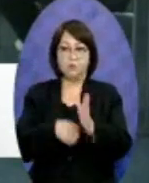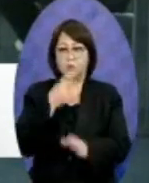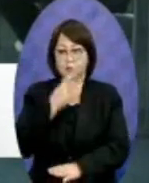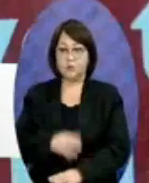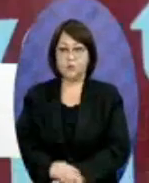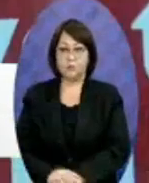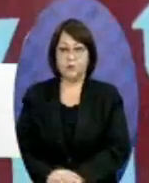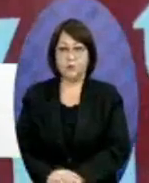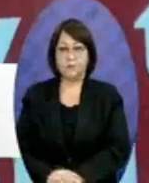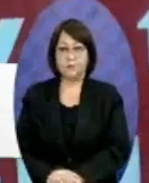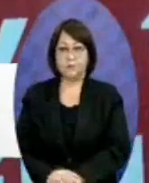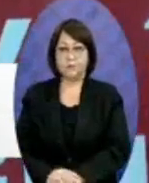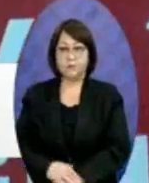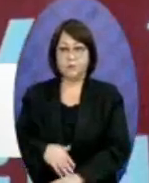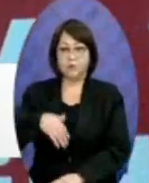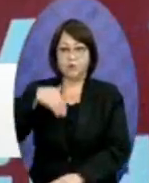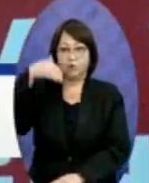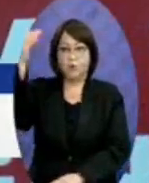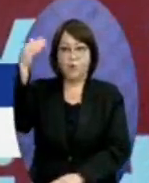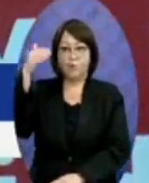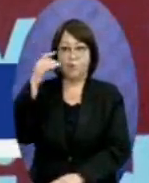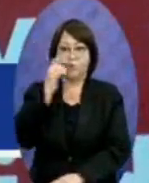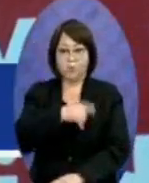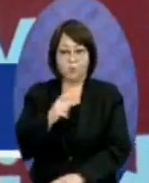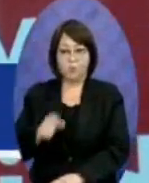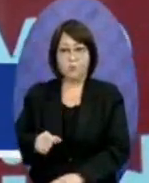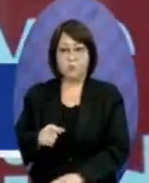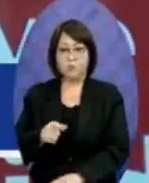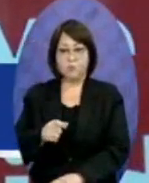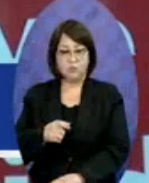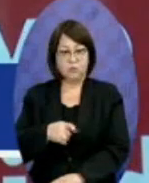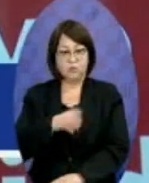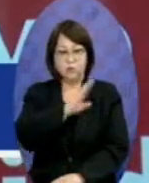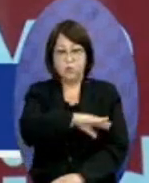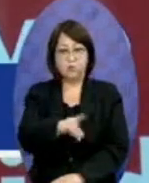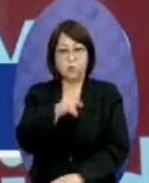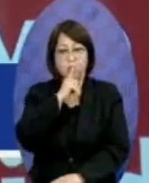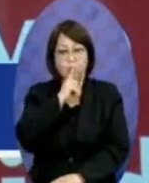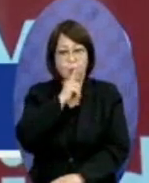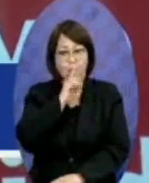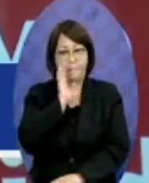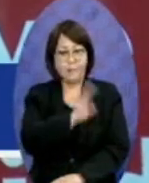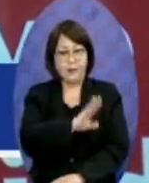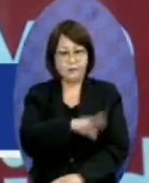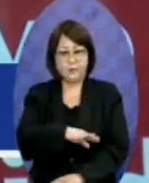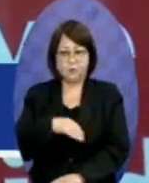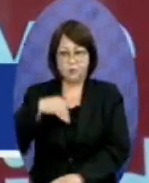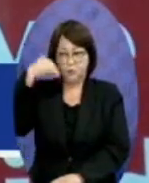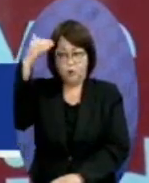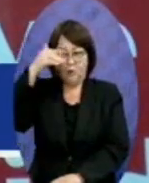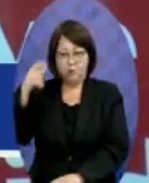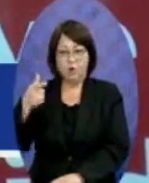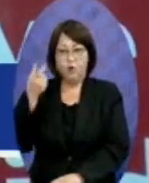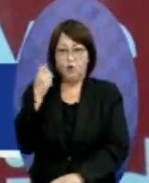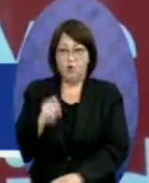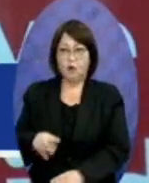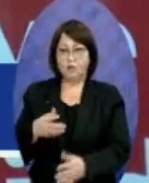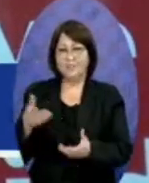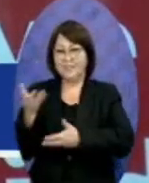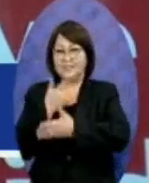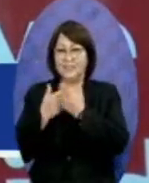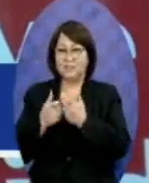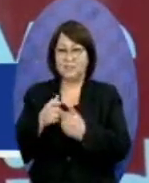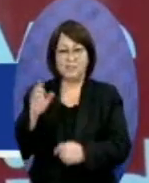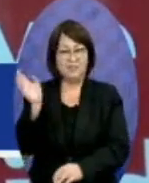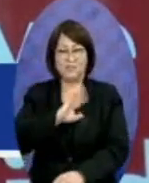байгаа юм. Чи бид томчуудын үлгэрт оролцоод байгаа гэдэг тэр нэг хүүхдүүдийн тэр одоо өөрсдөө хүүхдүүдийг одоо юм байхгүй болгосон юм зүйлийг энэ зүйлийг одоо